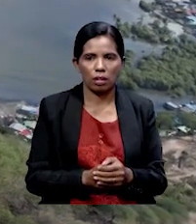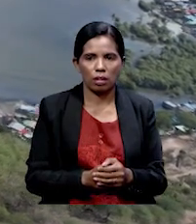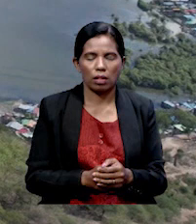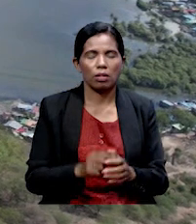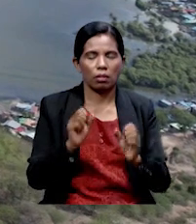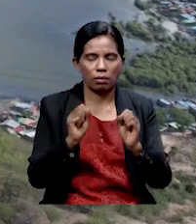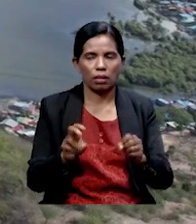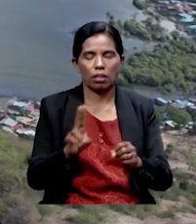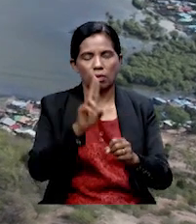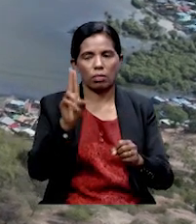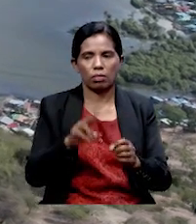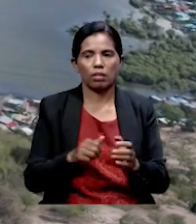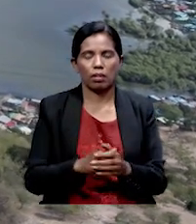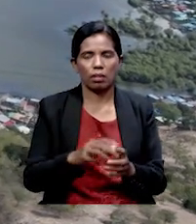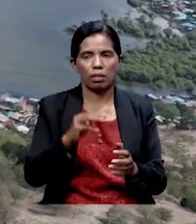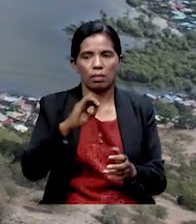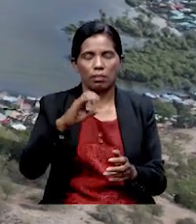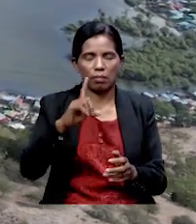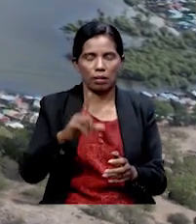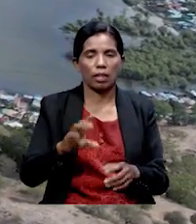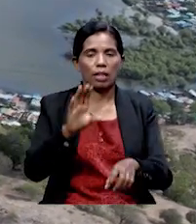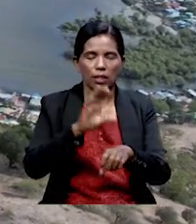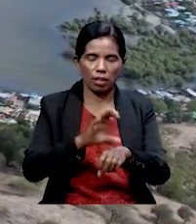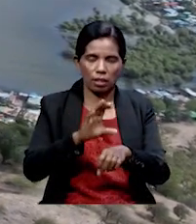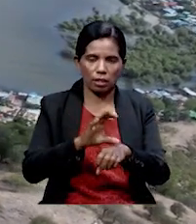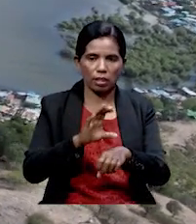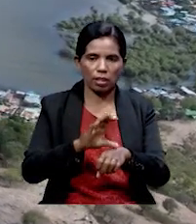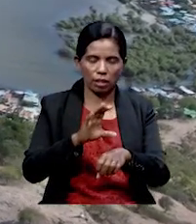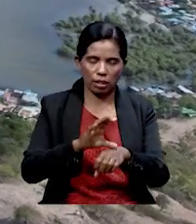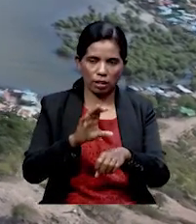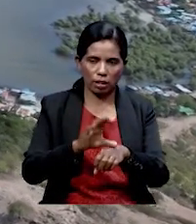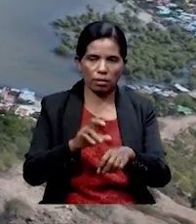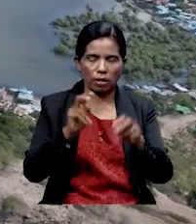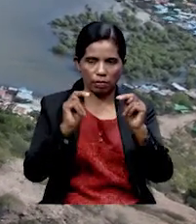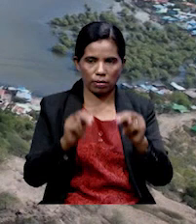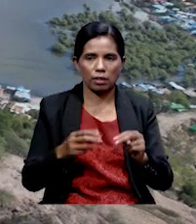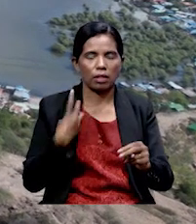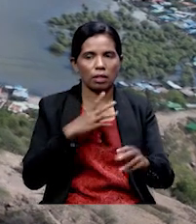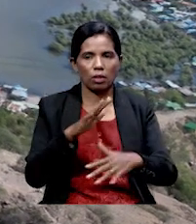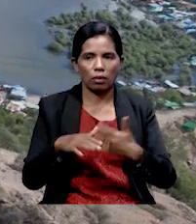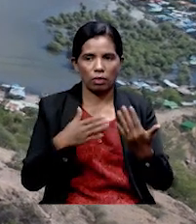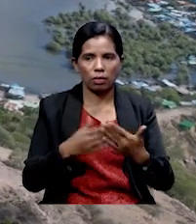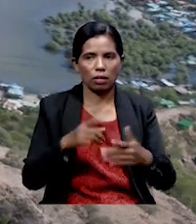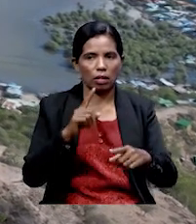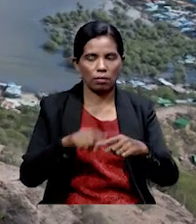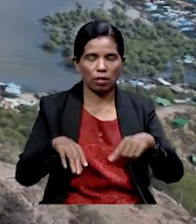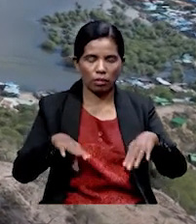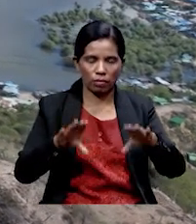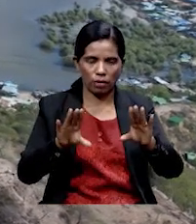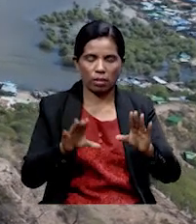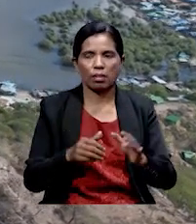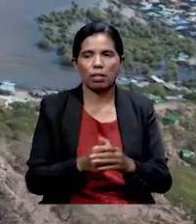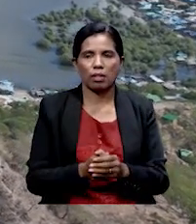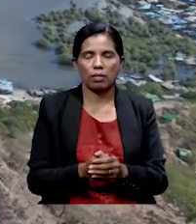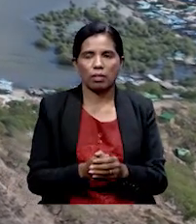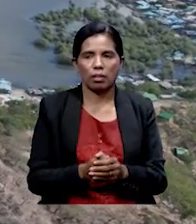sak milik milik ne igreja ne igreja ne mesti tahu tu label fan tutan fane krai